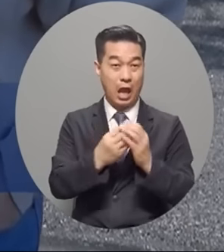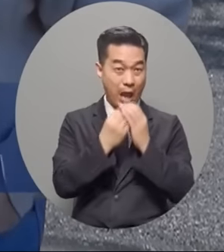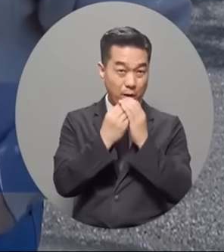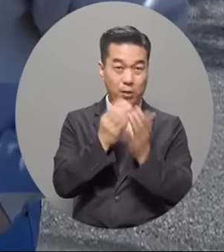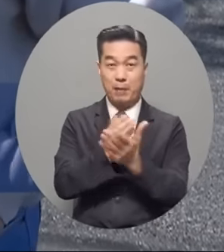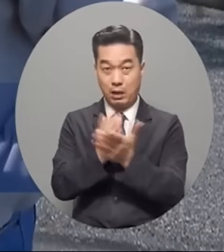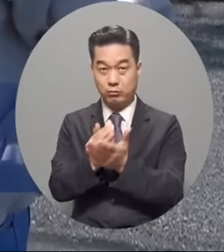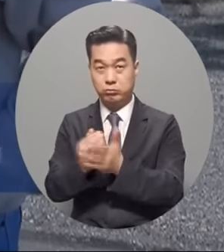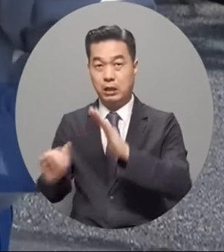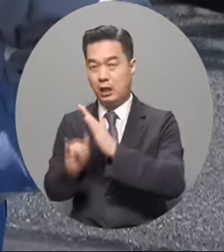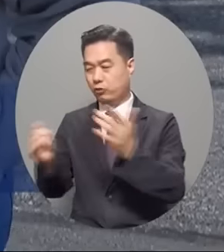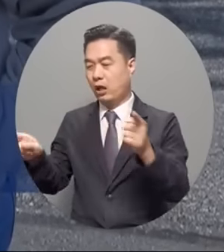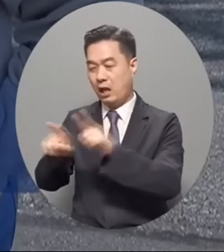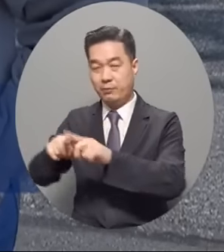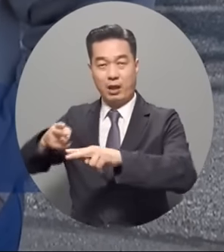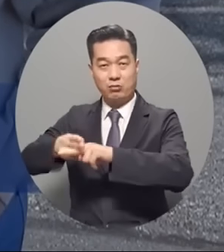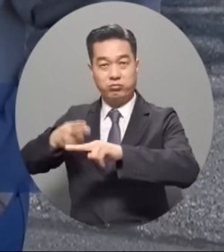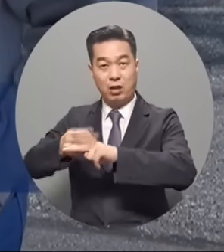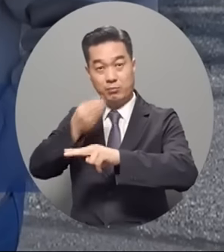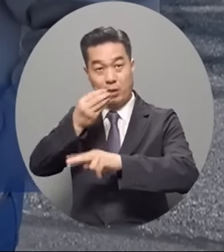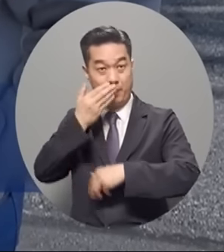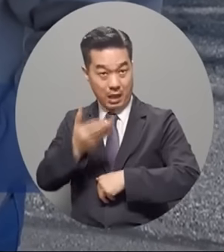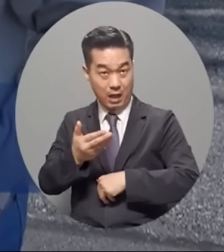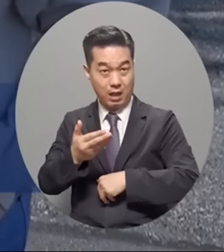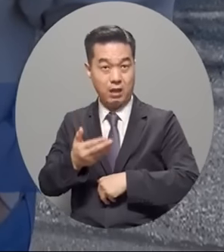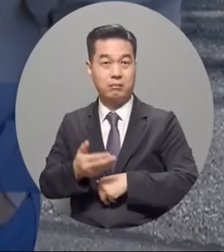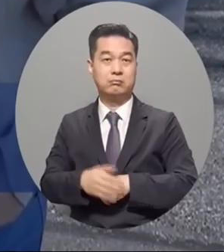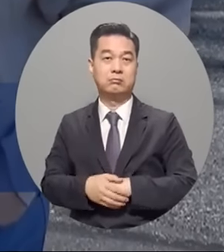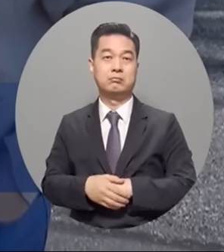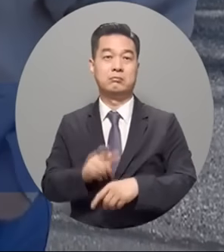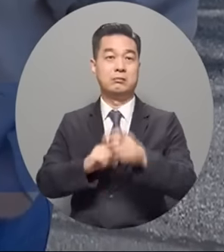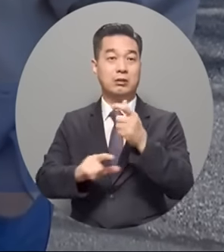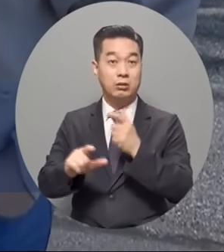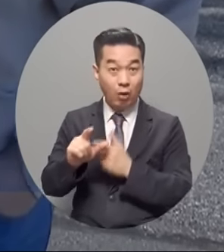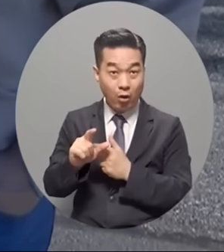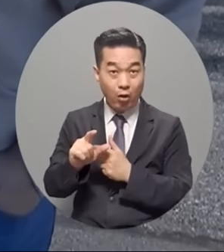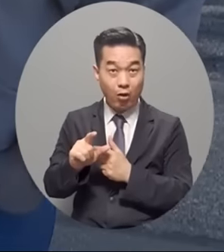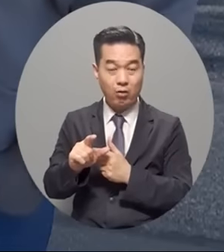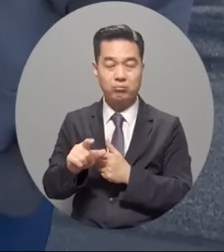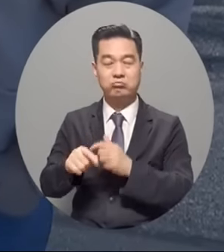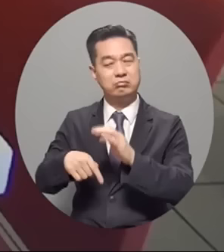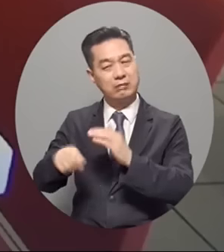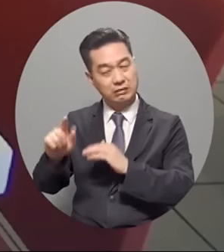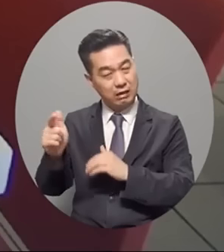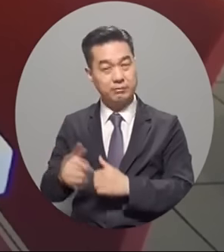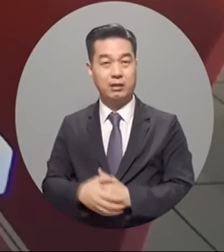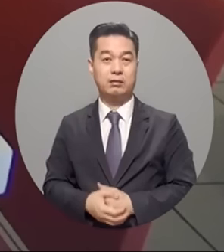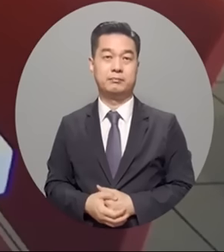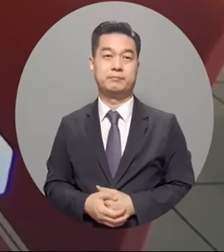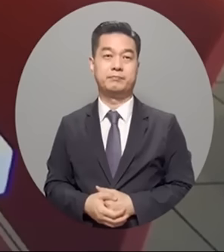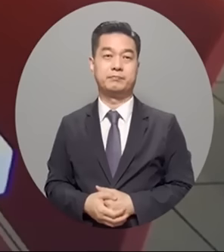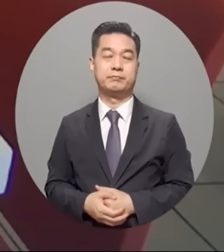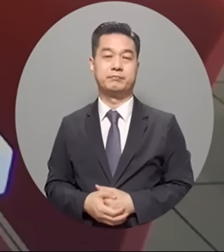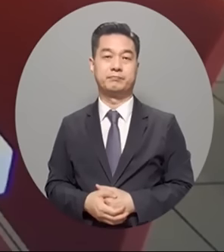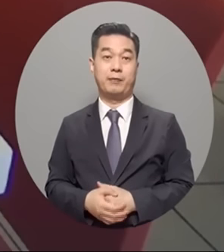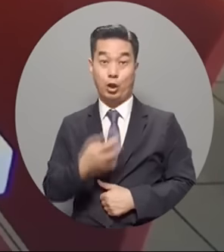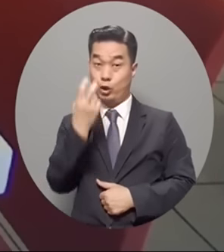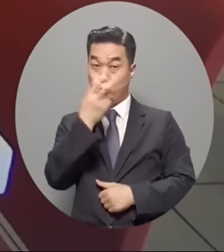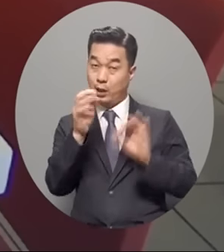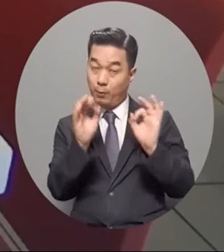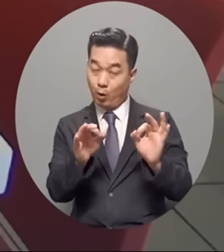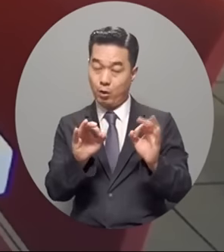to junk food. I go a lot less because it's not worth it. Yeah. 실제 한 조사에 따르면 올해